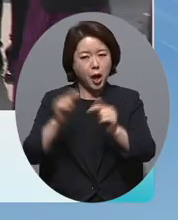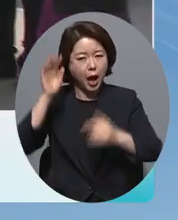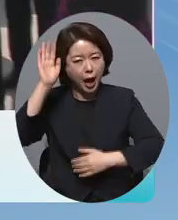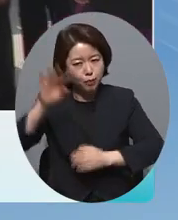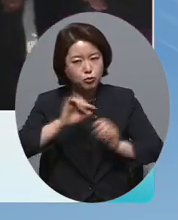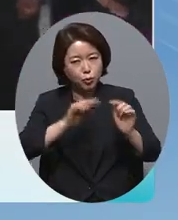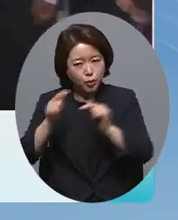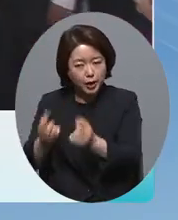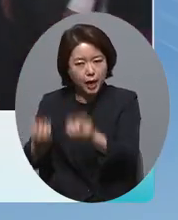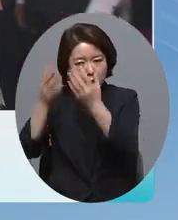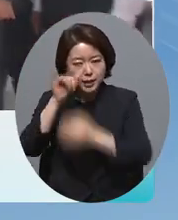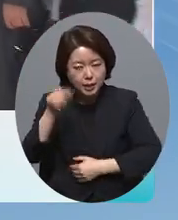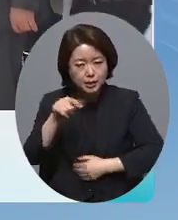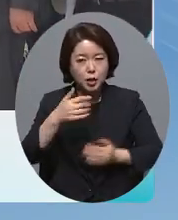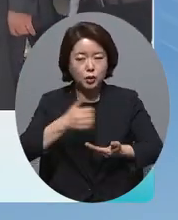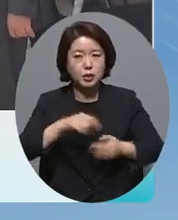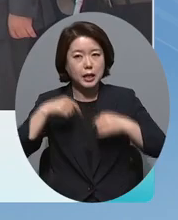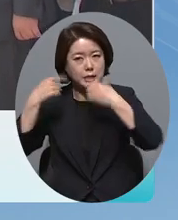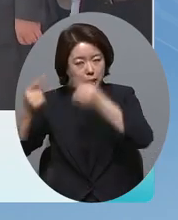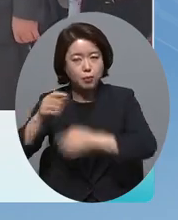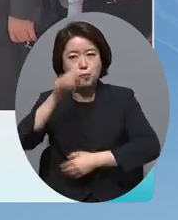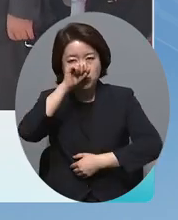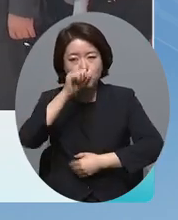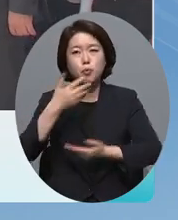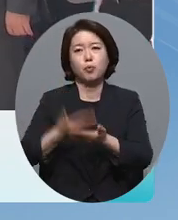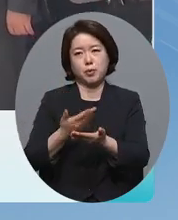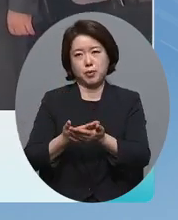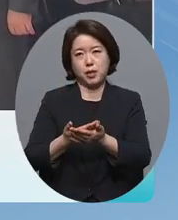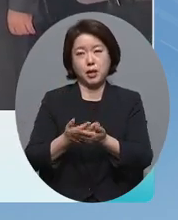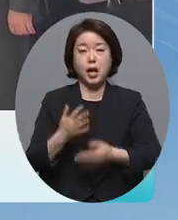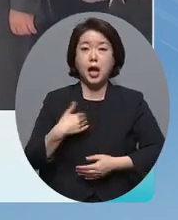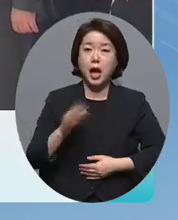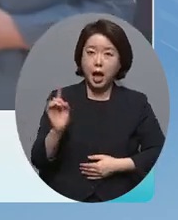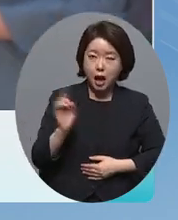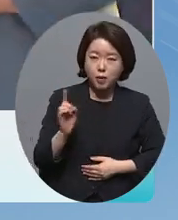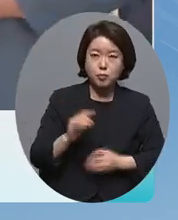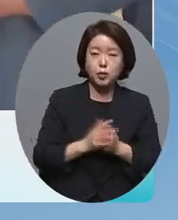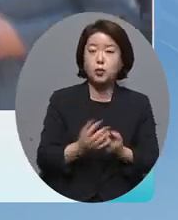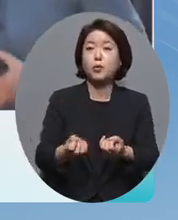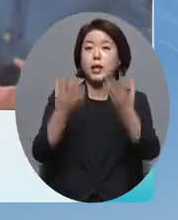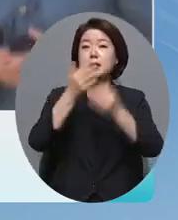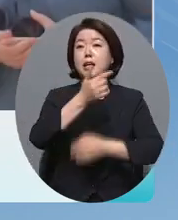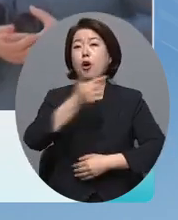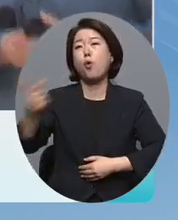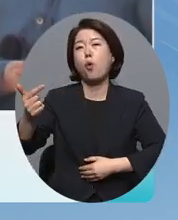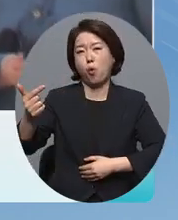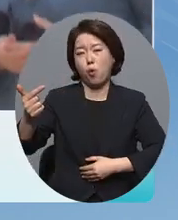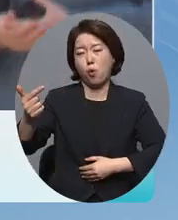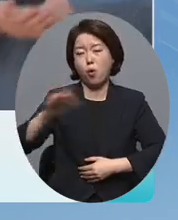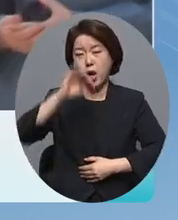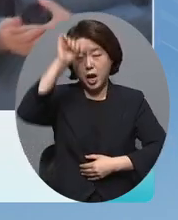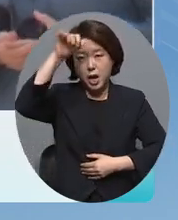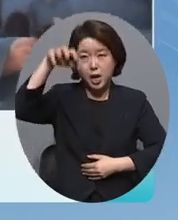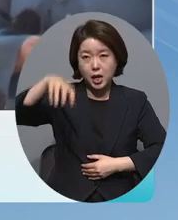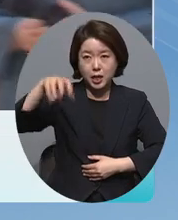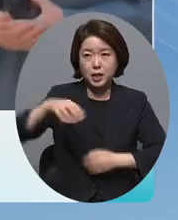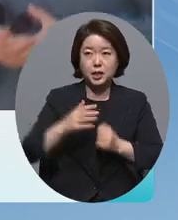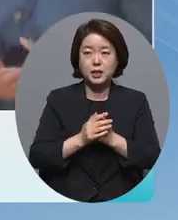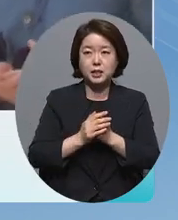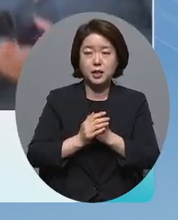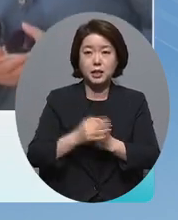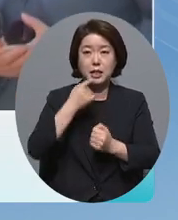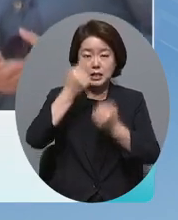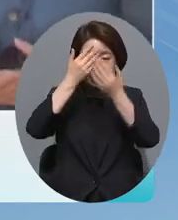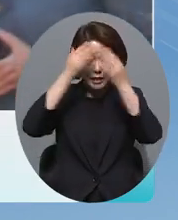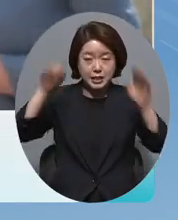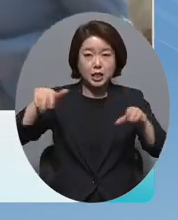있을 예정인데 이제 좀 참석을 해주셨으면 좋겠다 왜냐하면 아무래도 제가 봤을 때는 행사가 크기도 하고 인도의 힌두교